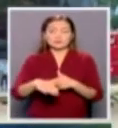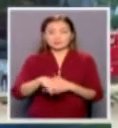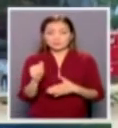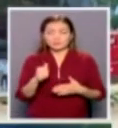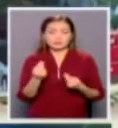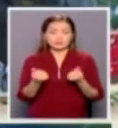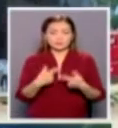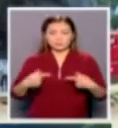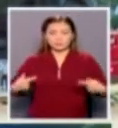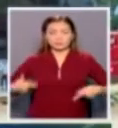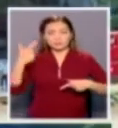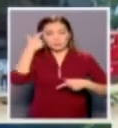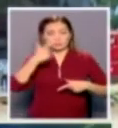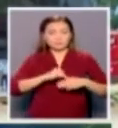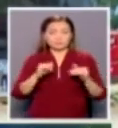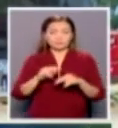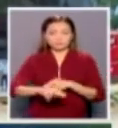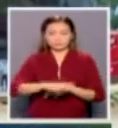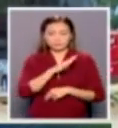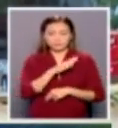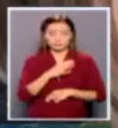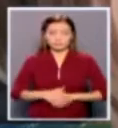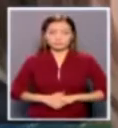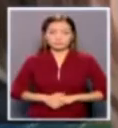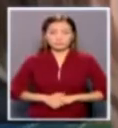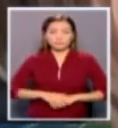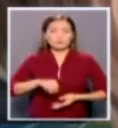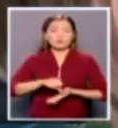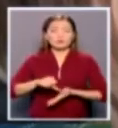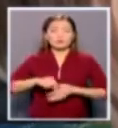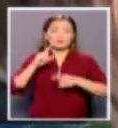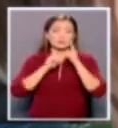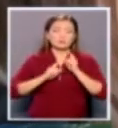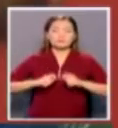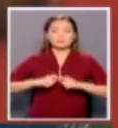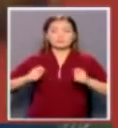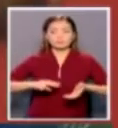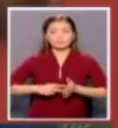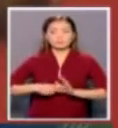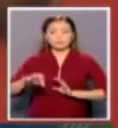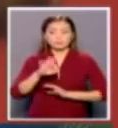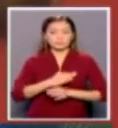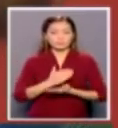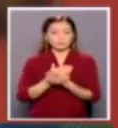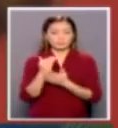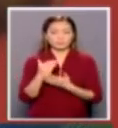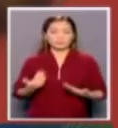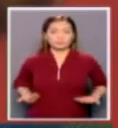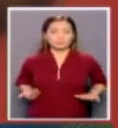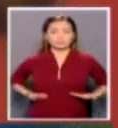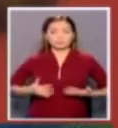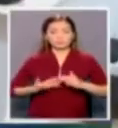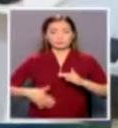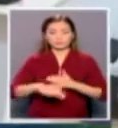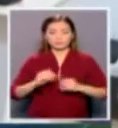и выплаты кредита, по вопросам взыскания долга. Участники форума представили проекты, направленные на улучшение жизни